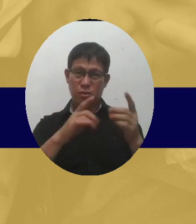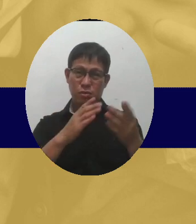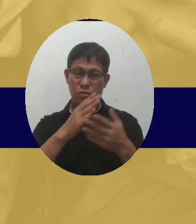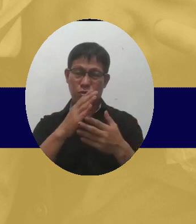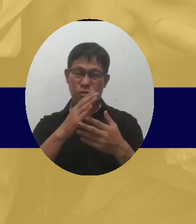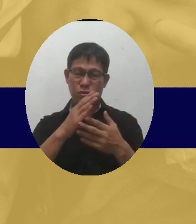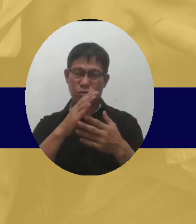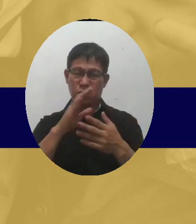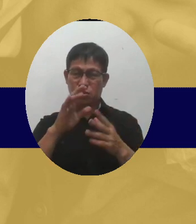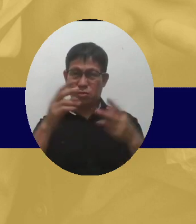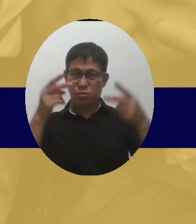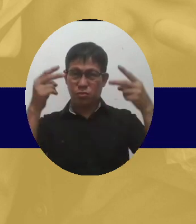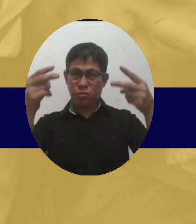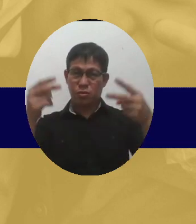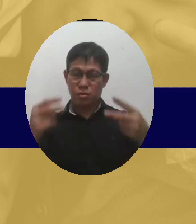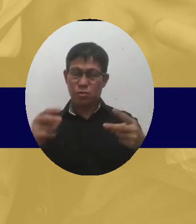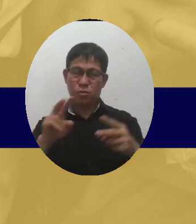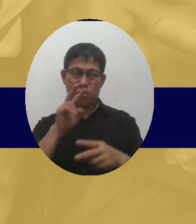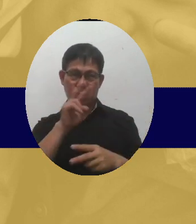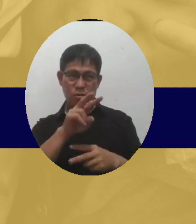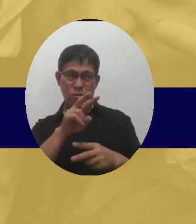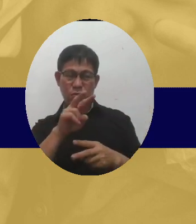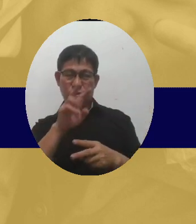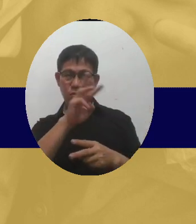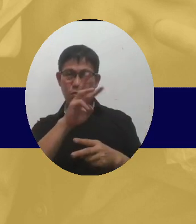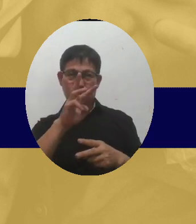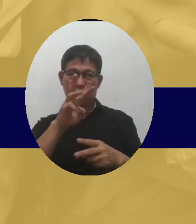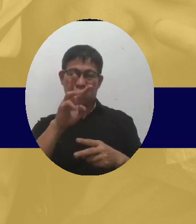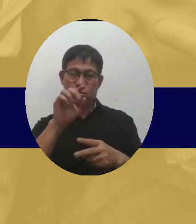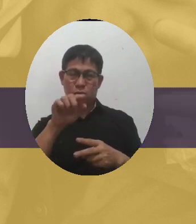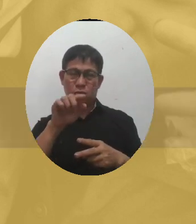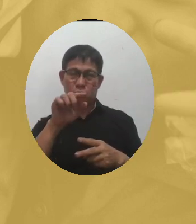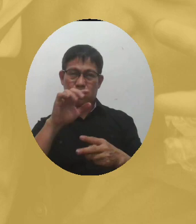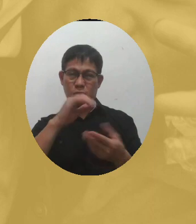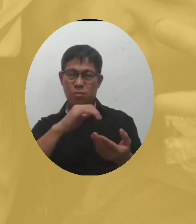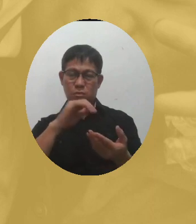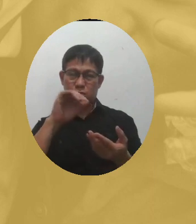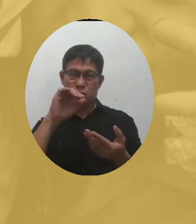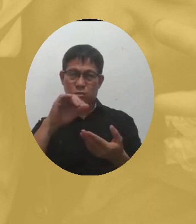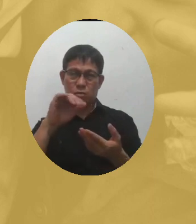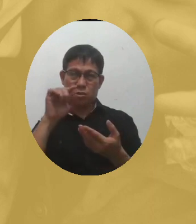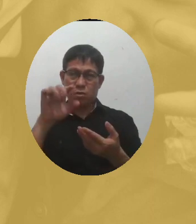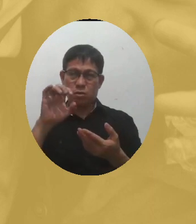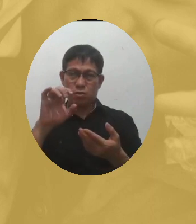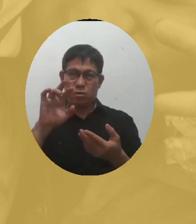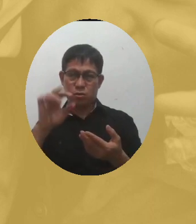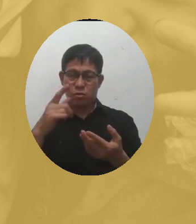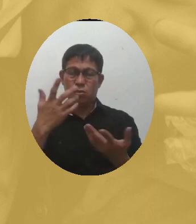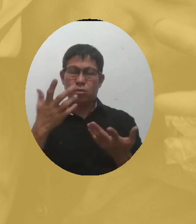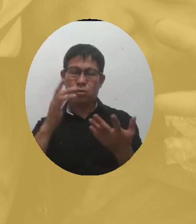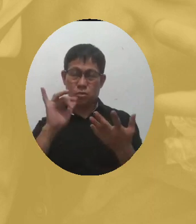vouchers. Maaari rin kayo mag-donate sa pamamagitan ng ating website. Pumunta lamang sa